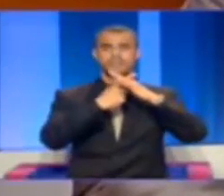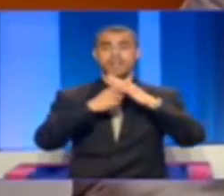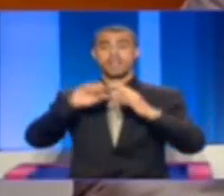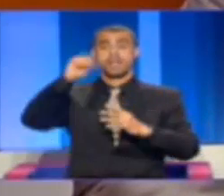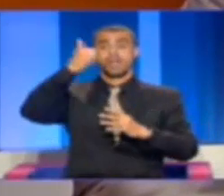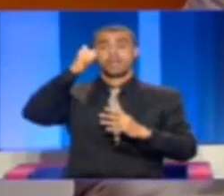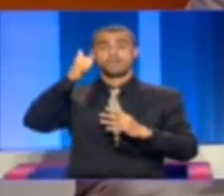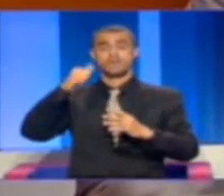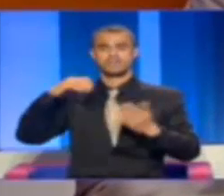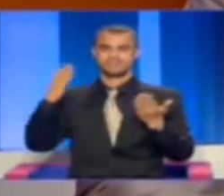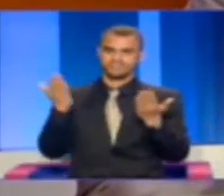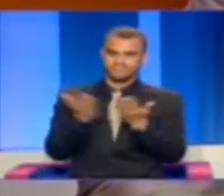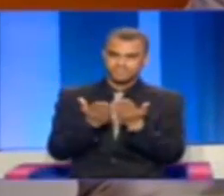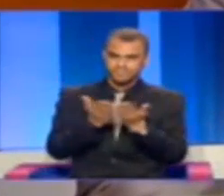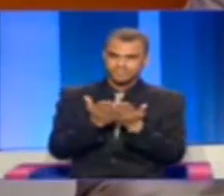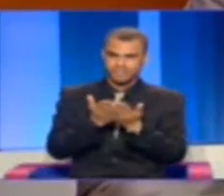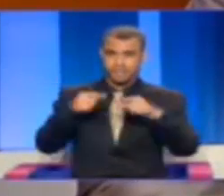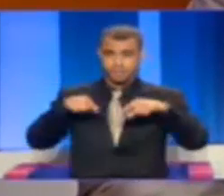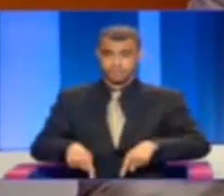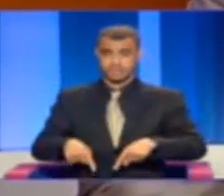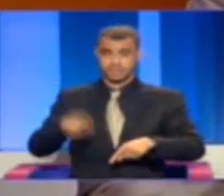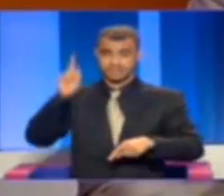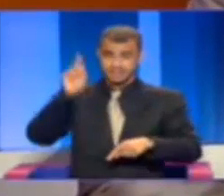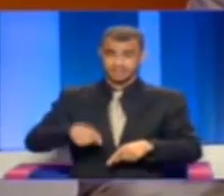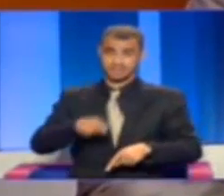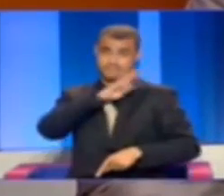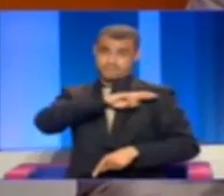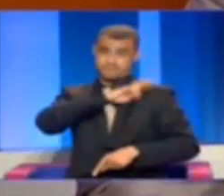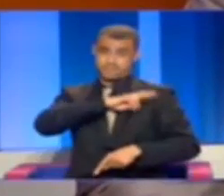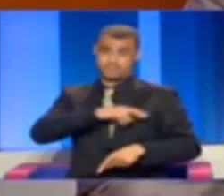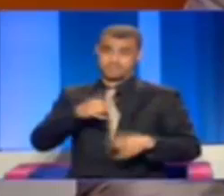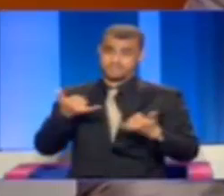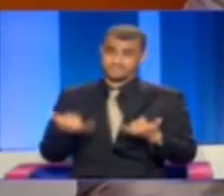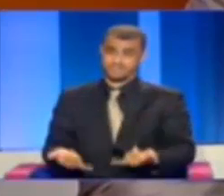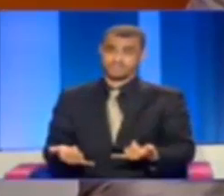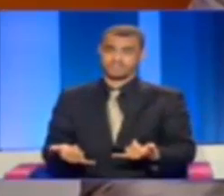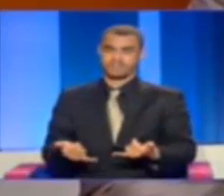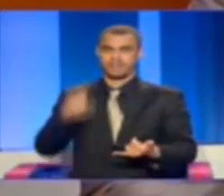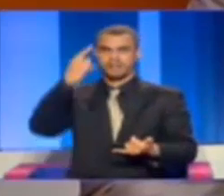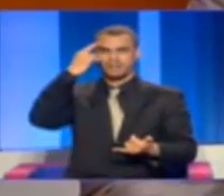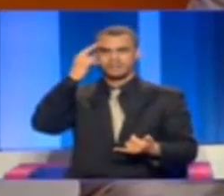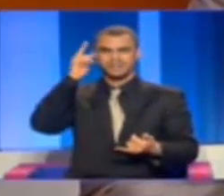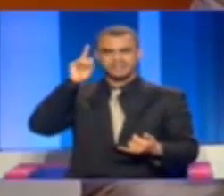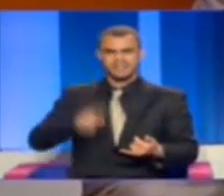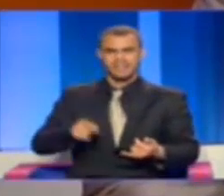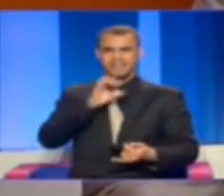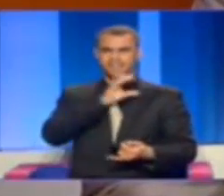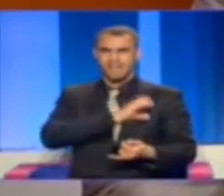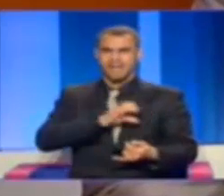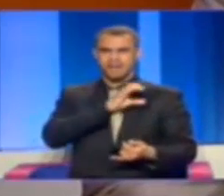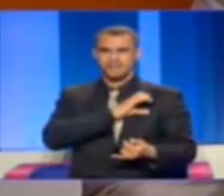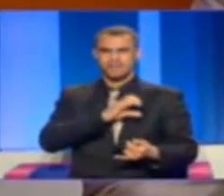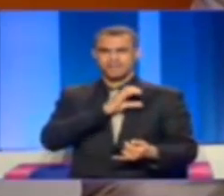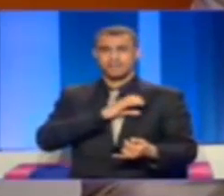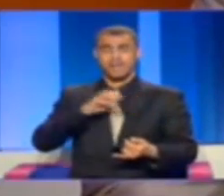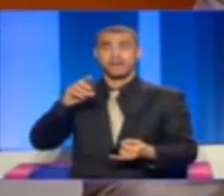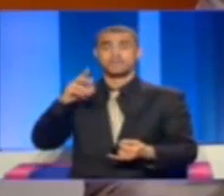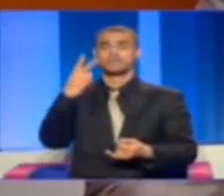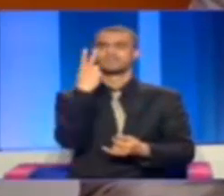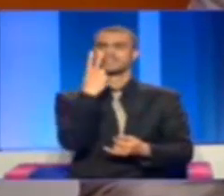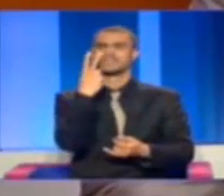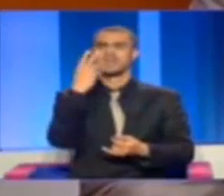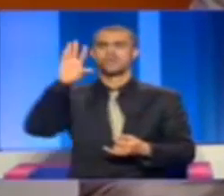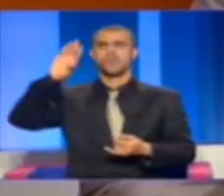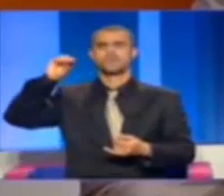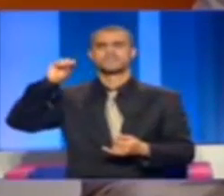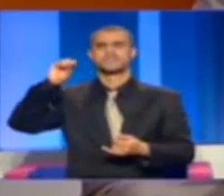التمدرس، يجب ان الوزاره ديال التعليم خصها تاخذ المسؤوليات ديالها لفائده تقريبا واحد 250 الف